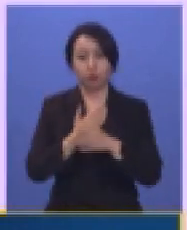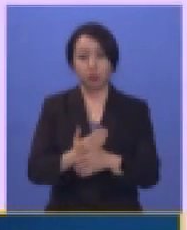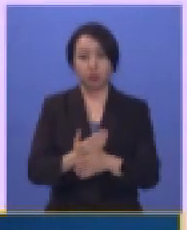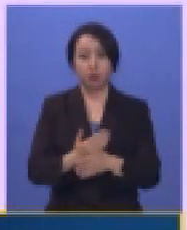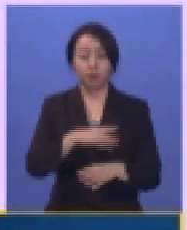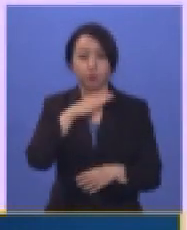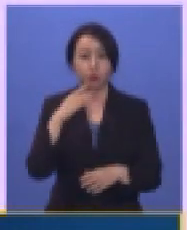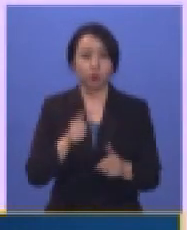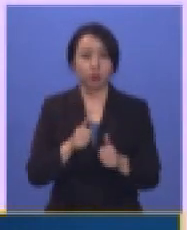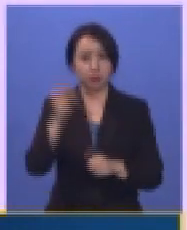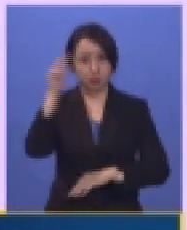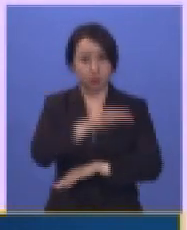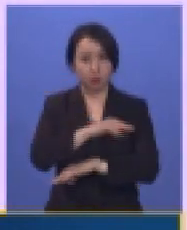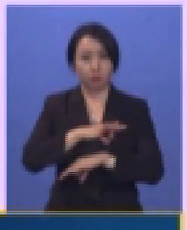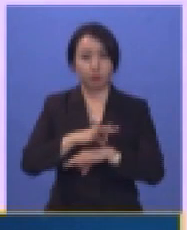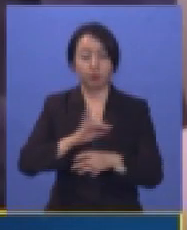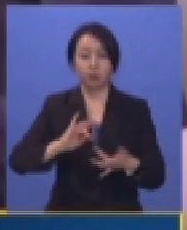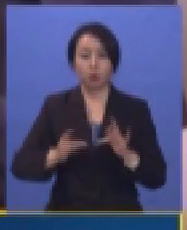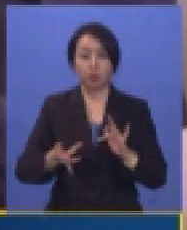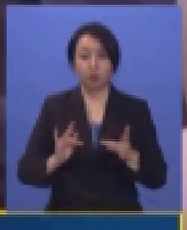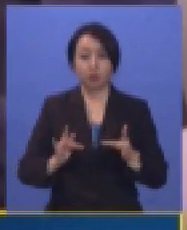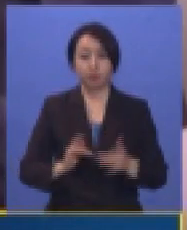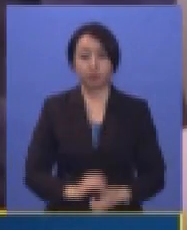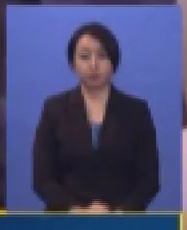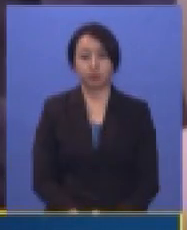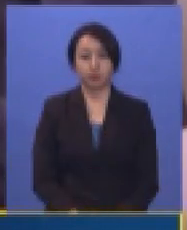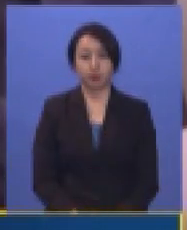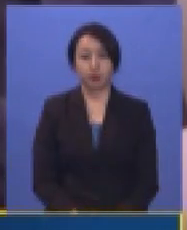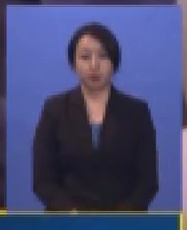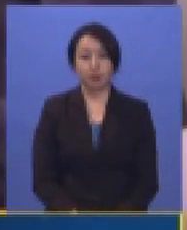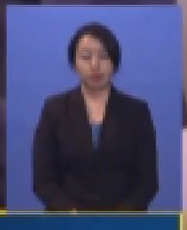Немало семинаров проводится онлайн. Адилия Кушекова, Орал Амренов, служба новостей.